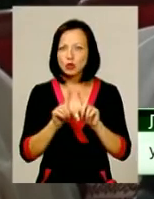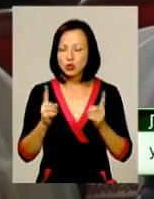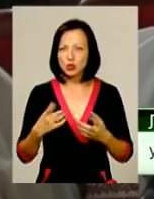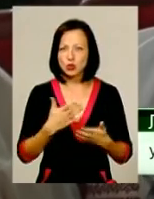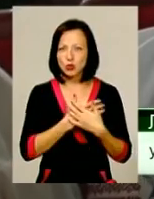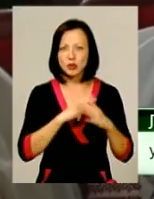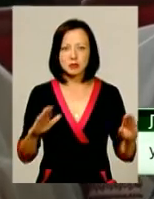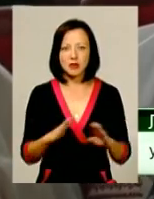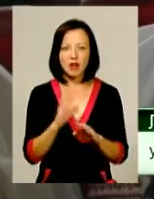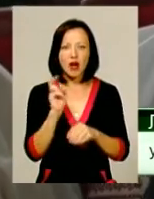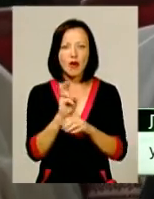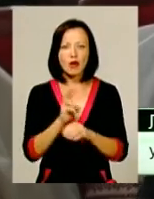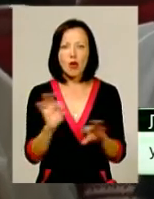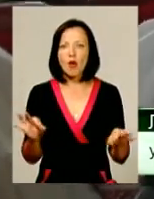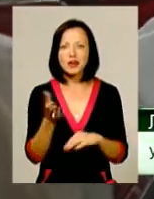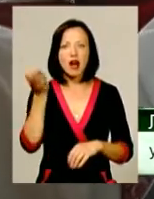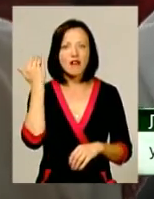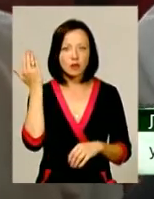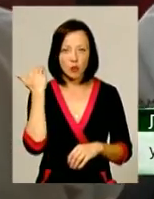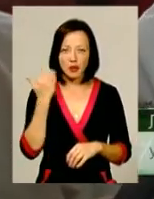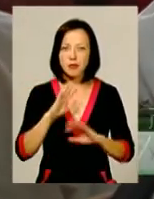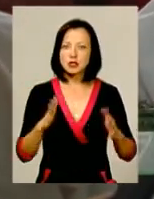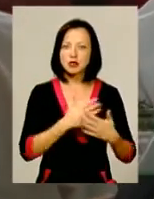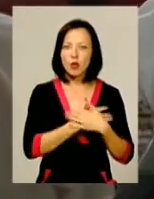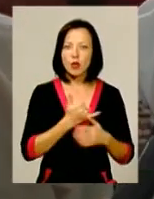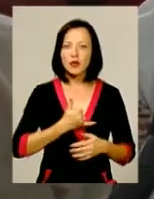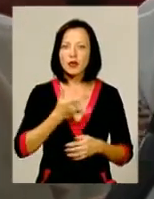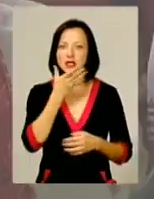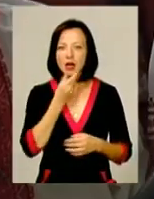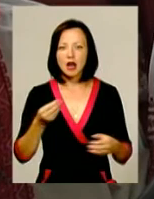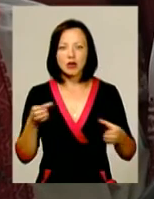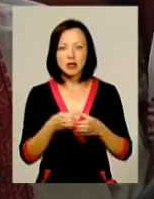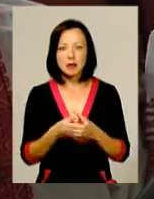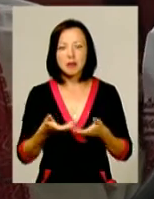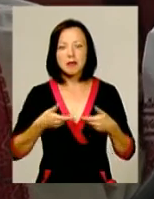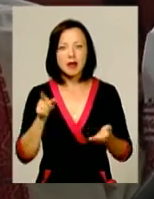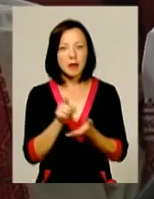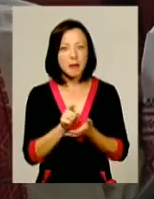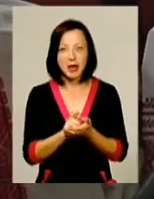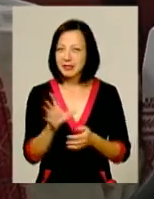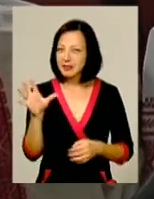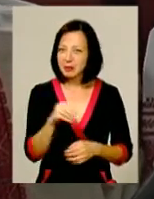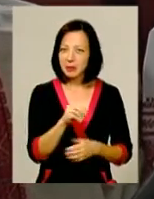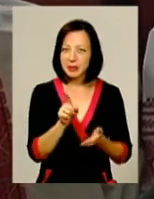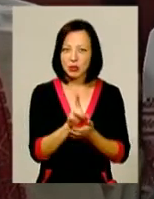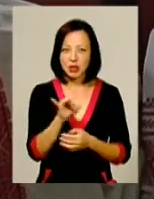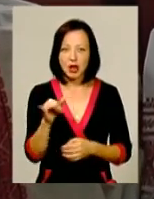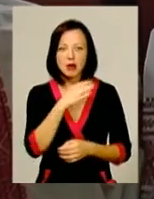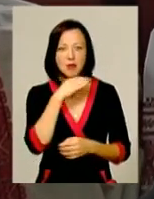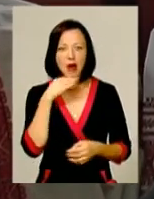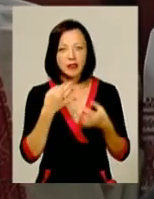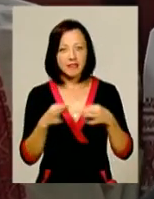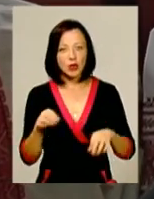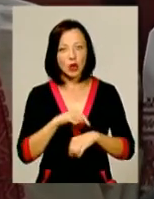хор я хочу дуже вже давно ходжу. Пісні любимо. У нас дуже гарний колектив. Ми на пенсії, всі пенсіонери. Ми маємо багато часу